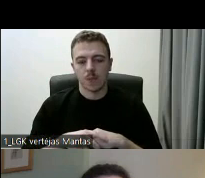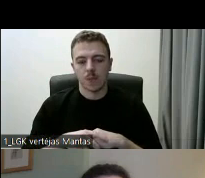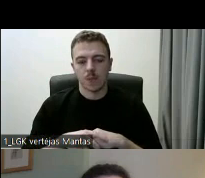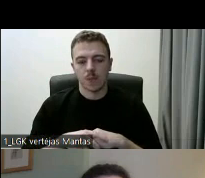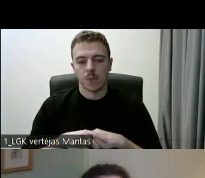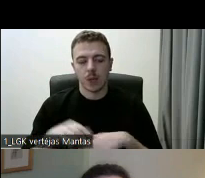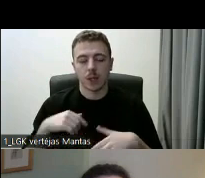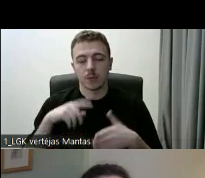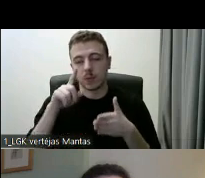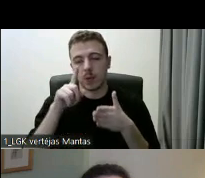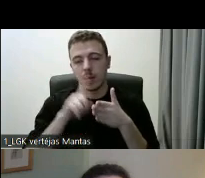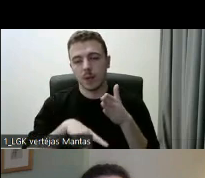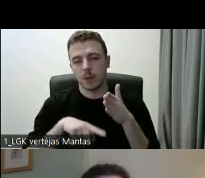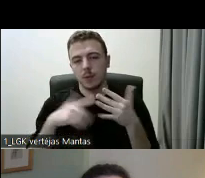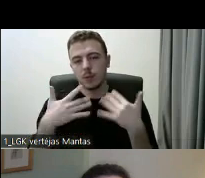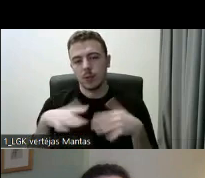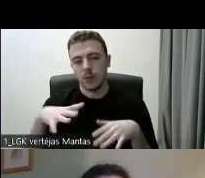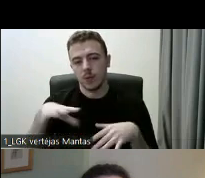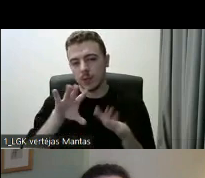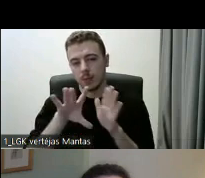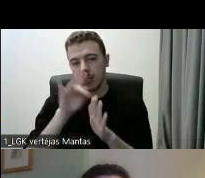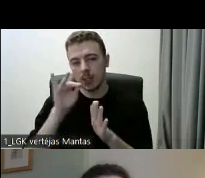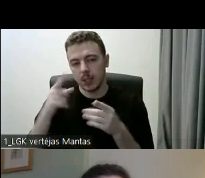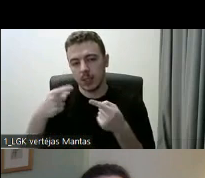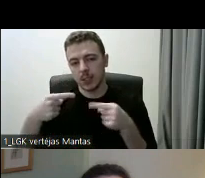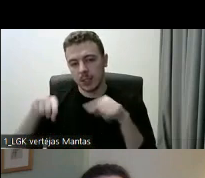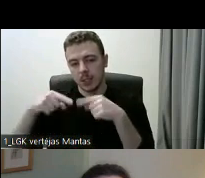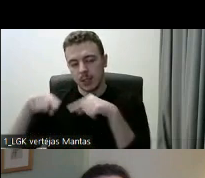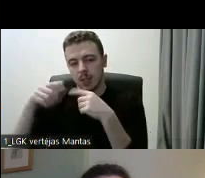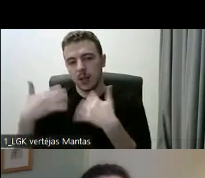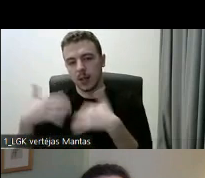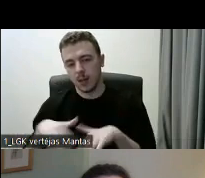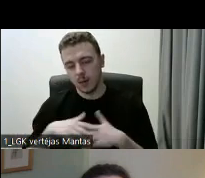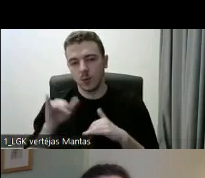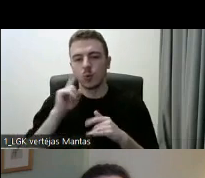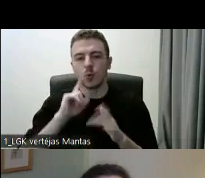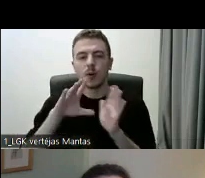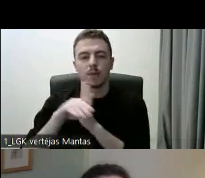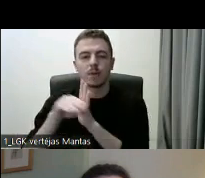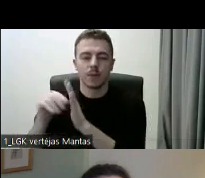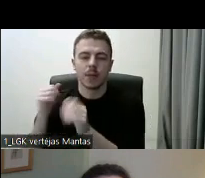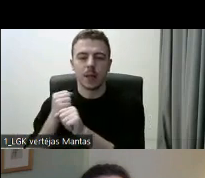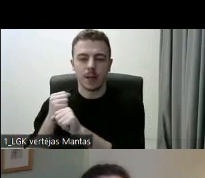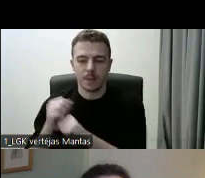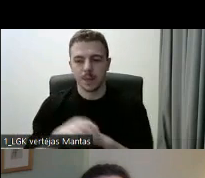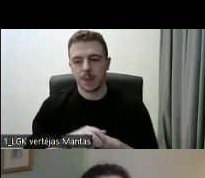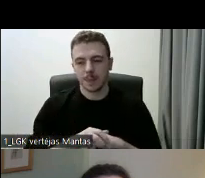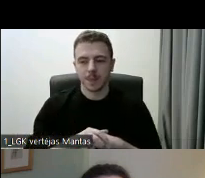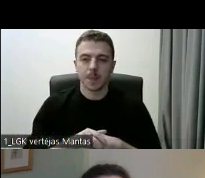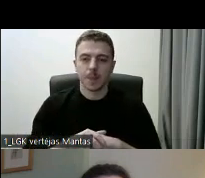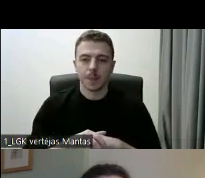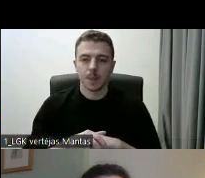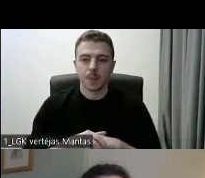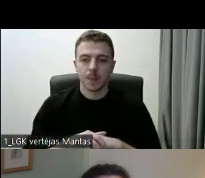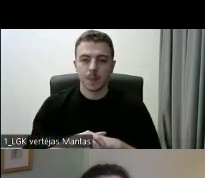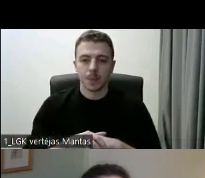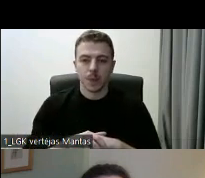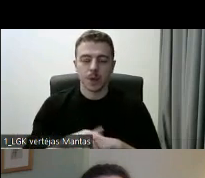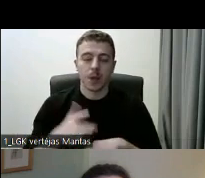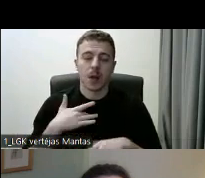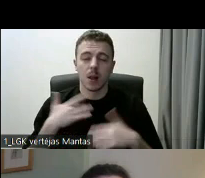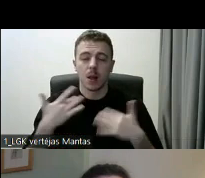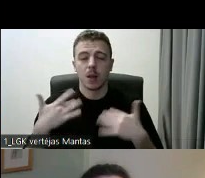Aš tikiuosi, kad jūs jau išsirinkote sritis, kuriuose norite gyvendinti teigiamus pakeitimus. Jeigu jūs nors jau gal